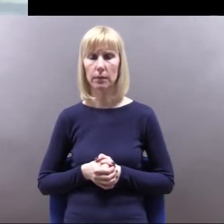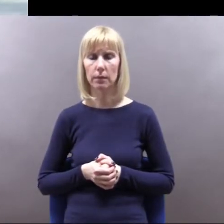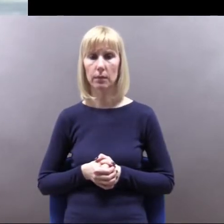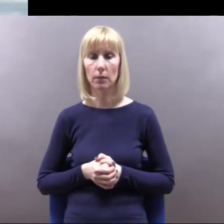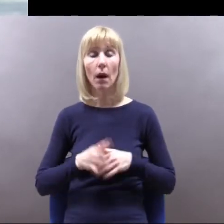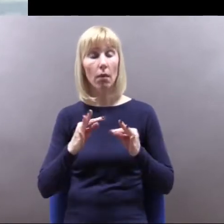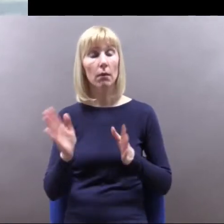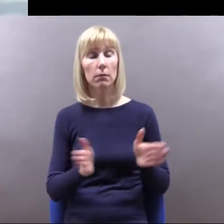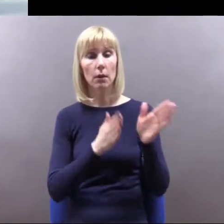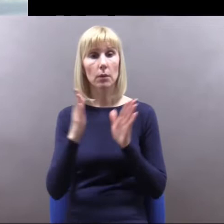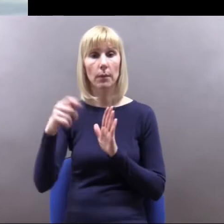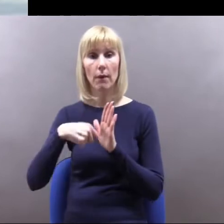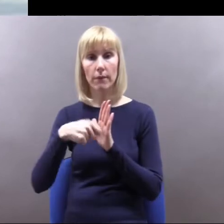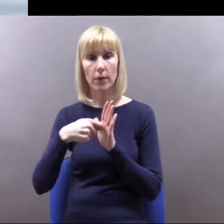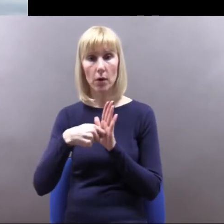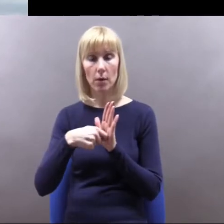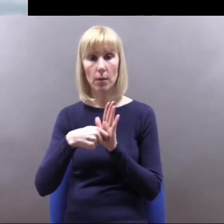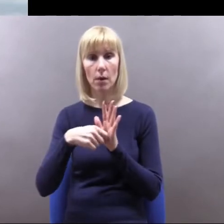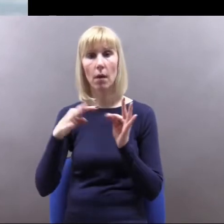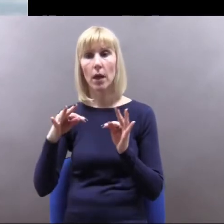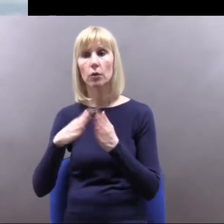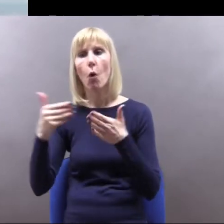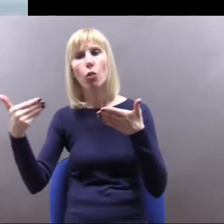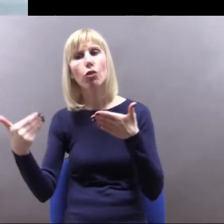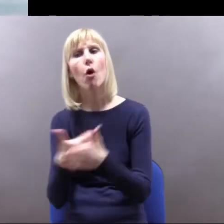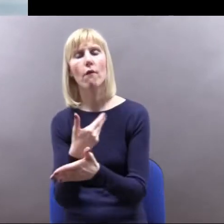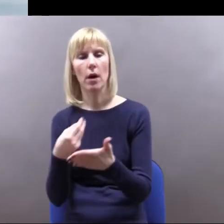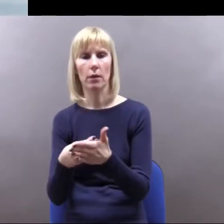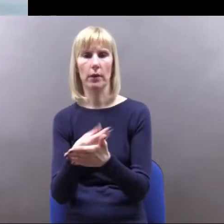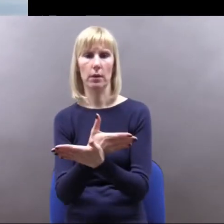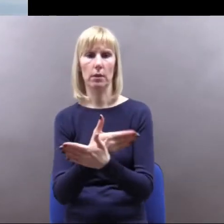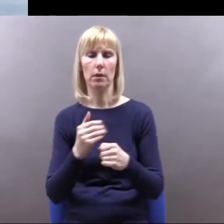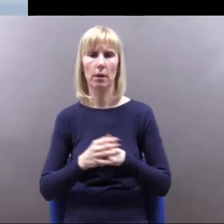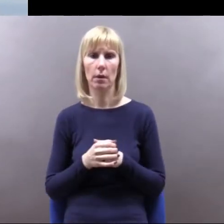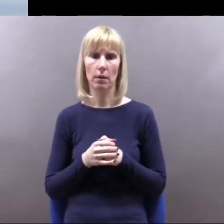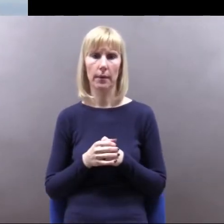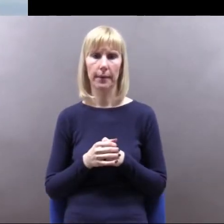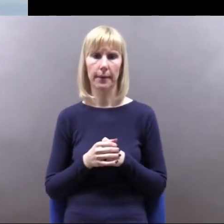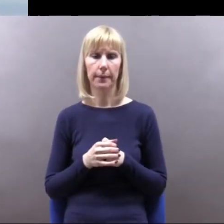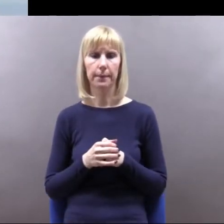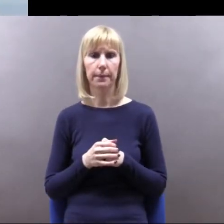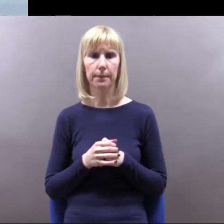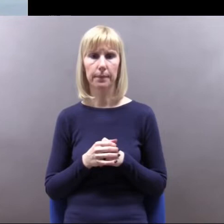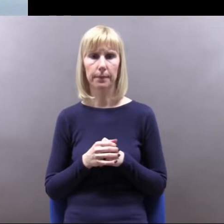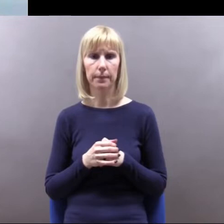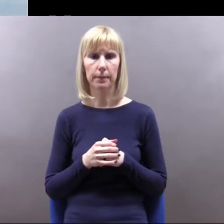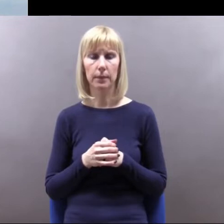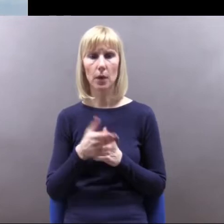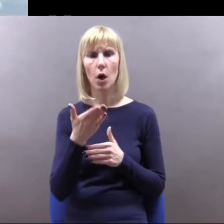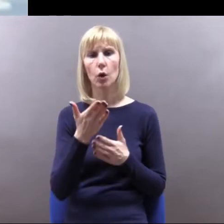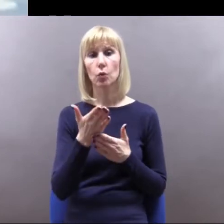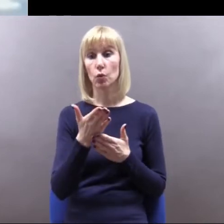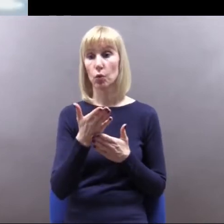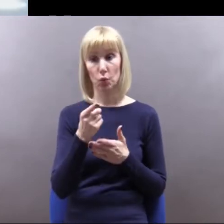Natomiast film, który będę teraz pokazywał, dotyczy całkowicie nowej inwestycji, na której